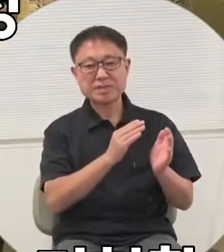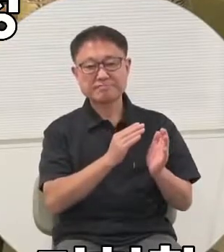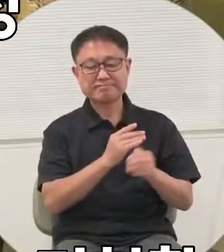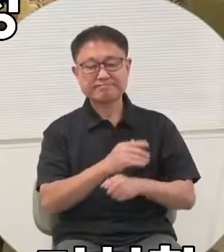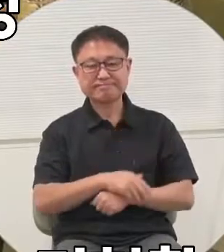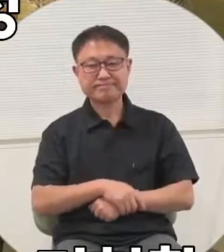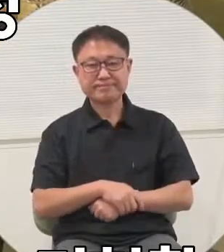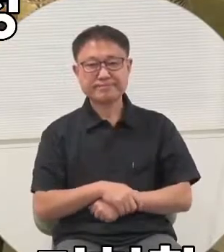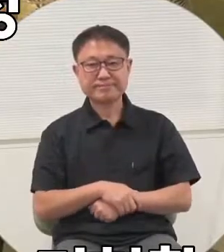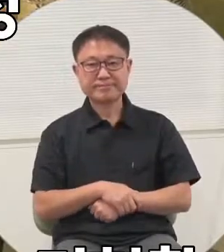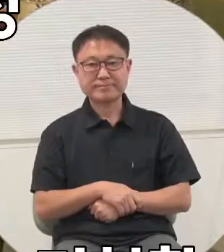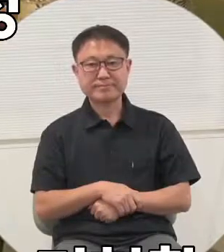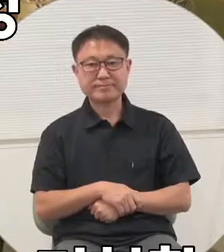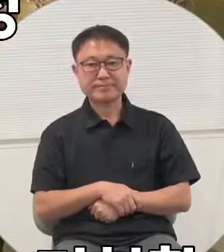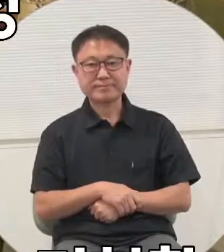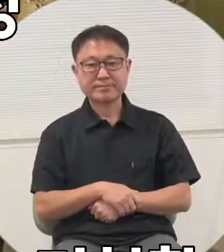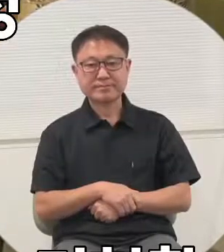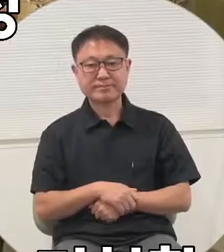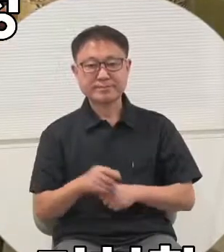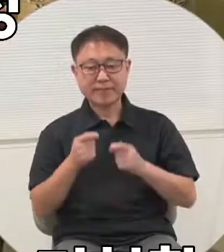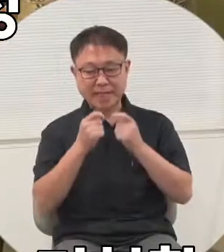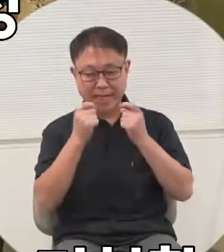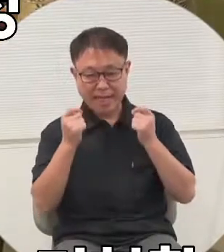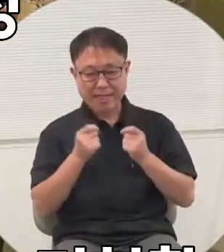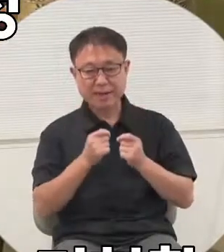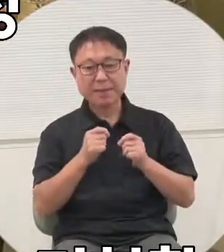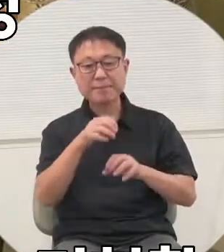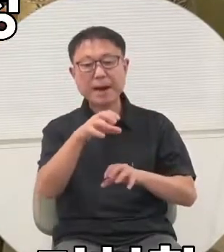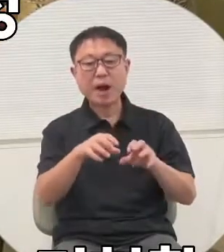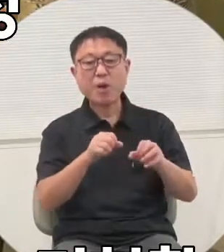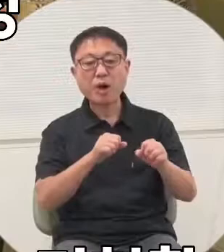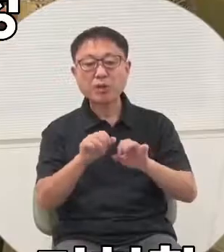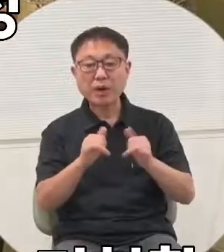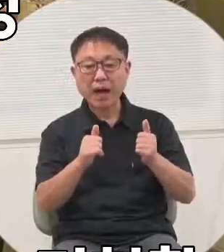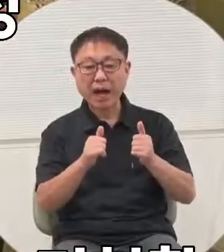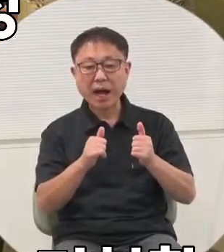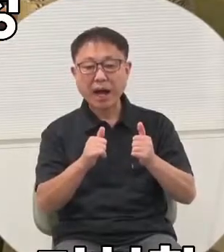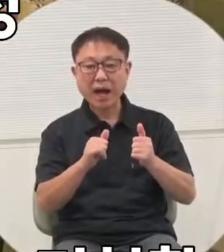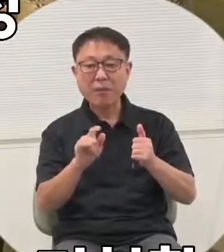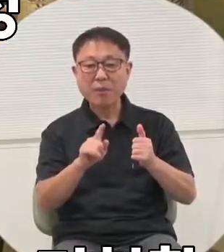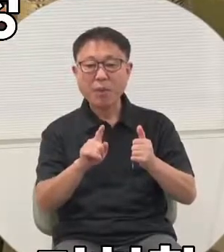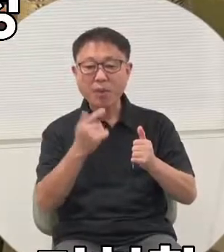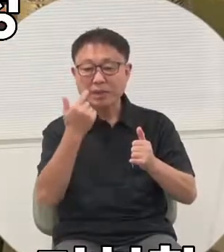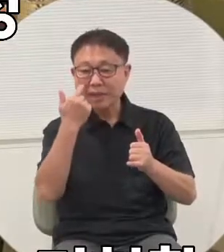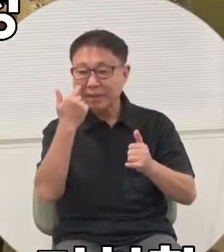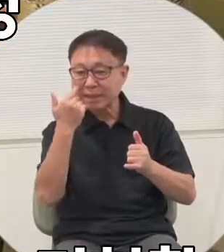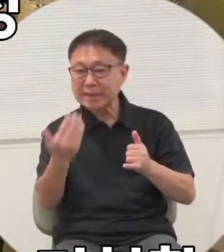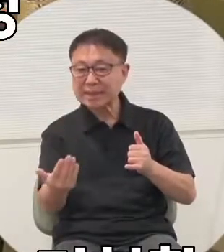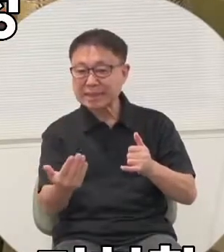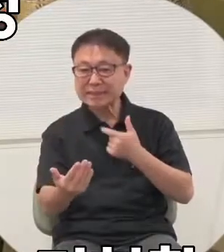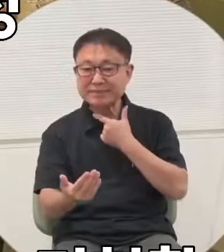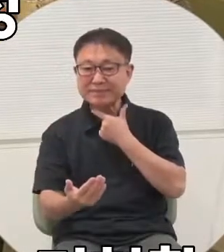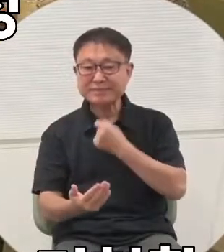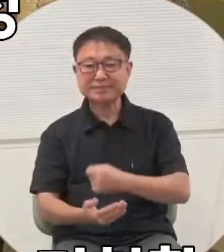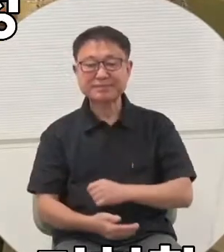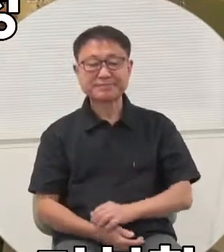같은데 또 개인적으로 마을 활동가가 뭐라고 생각하신지 김지용 선생님 의견도 듣고 싶어요.